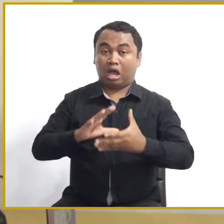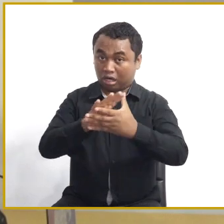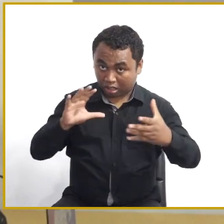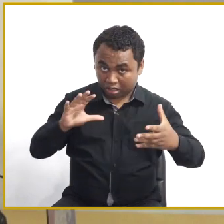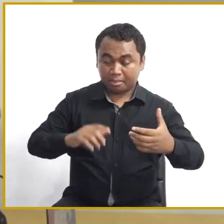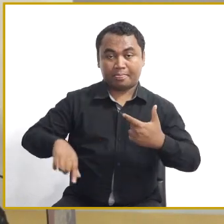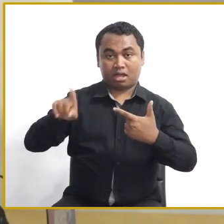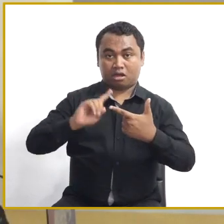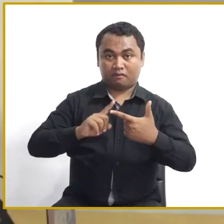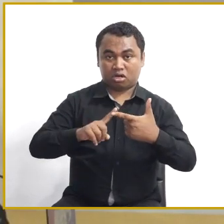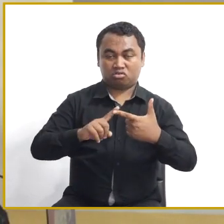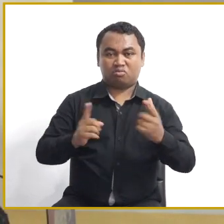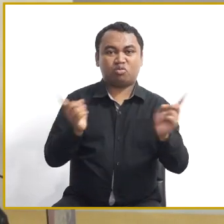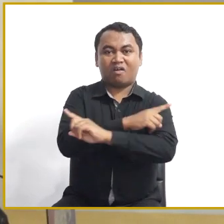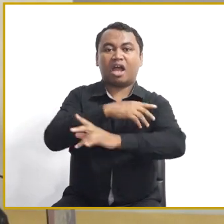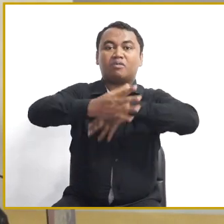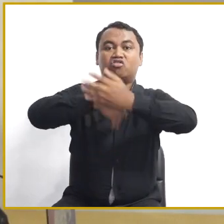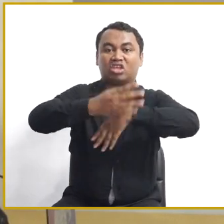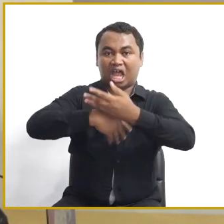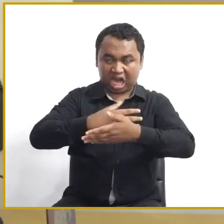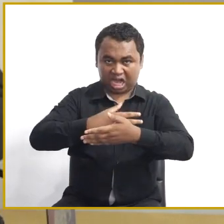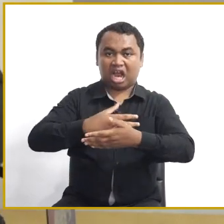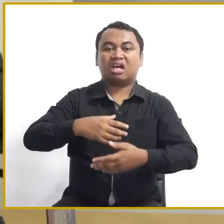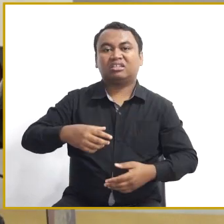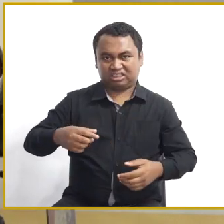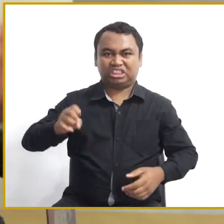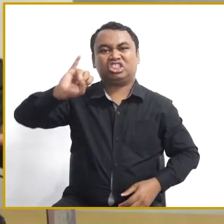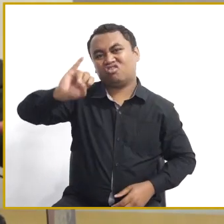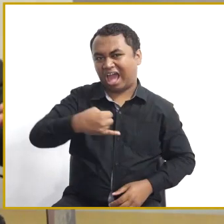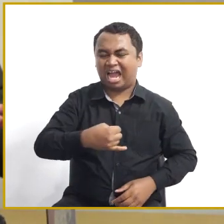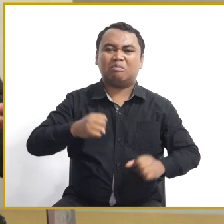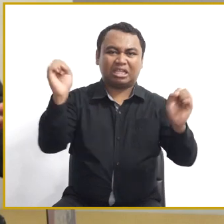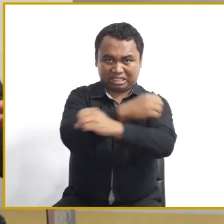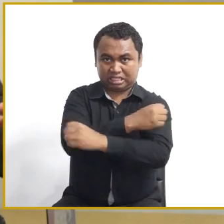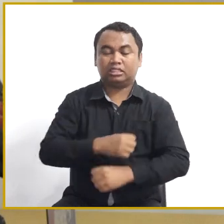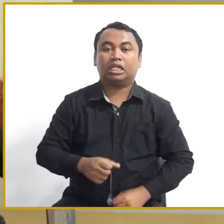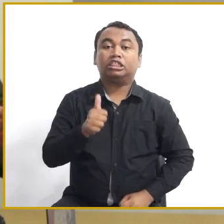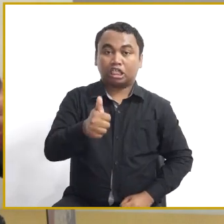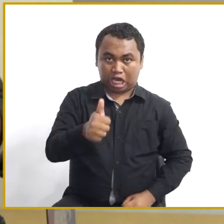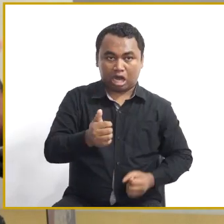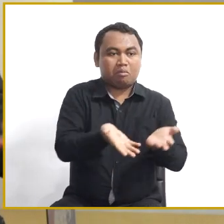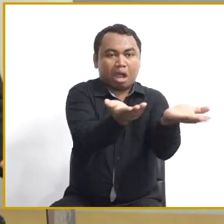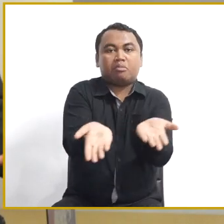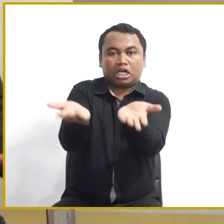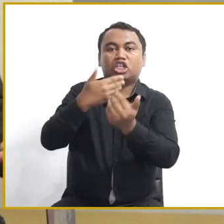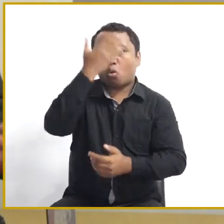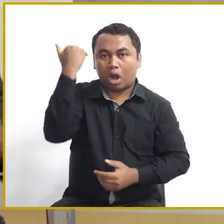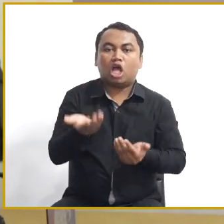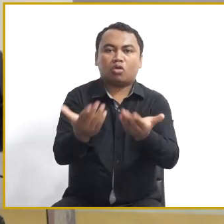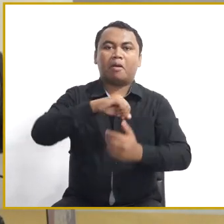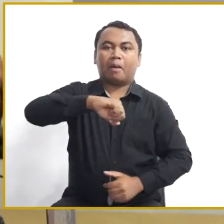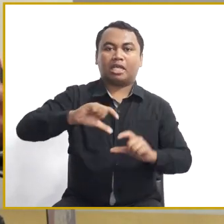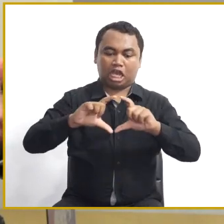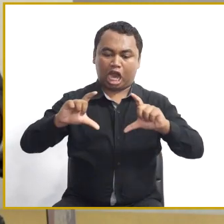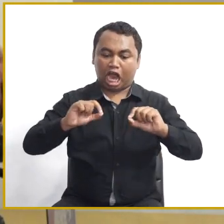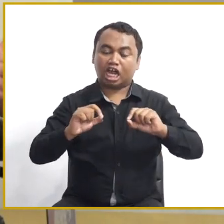ihany koa ma tsy mampisy fandriampahalemana fa atosika koa bebe kokoa zany ny fampiasana ny elektronika